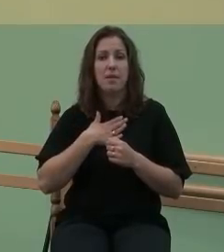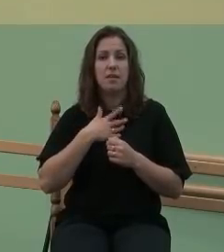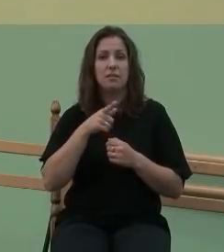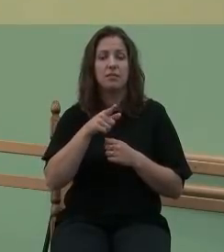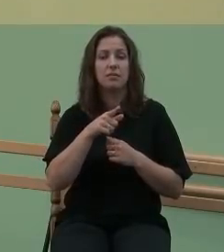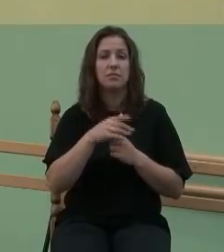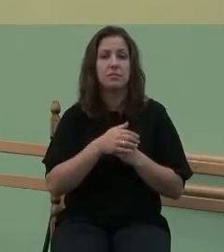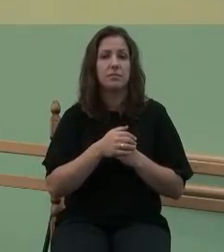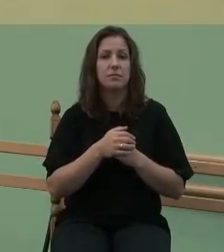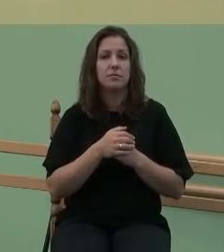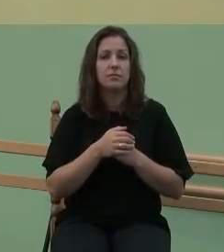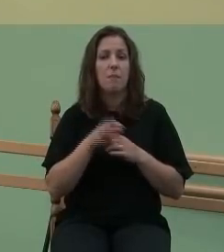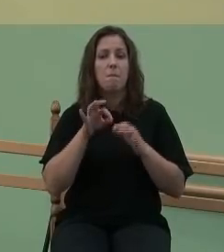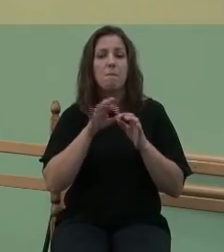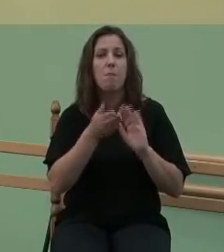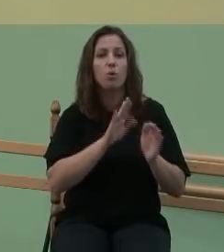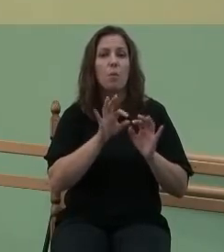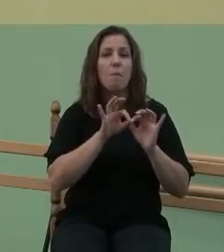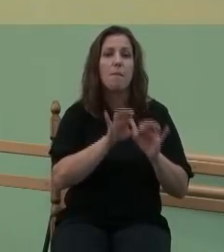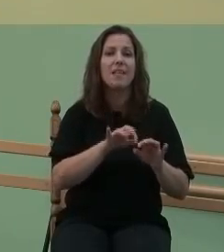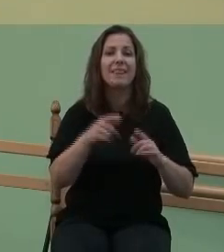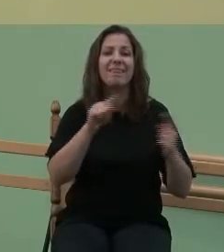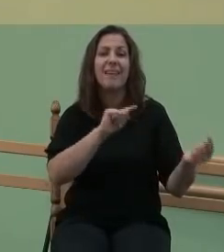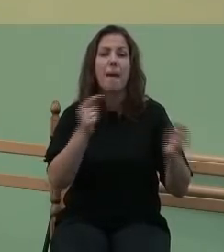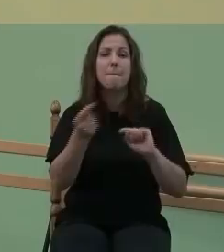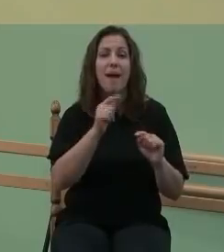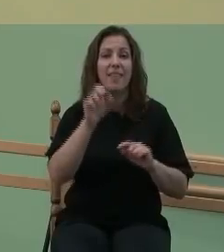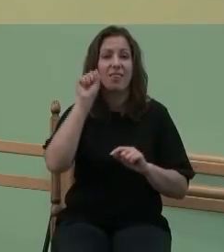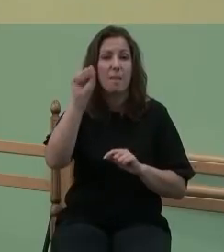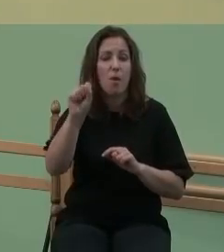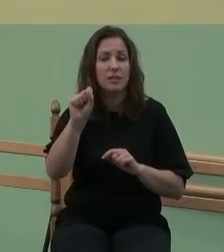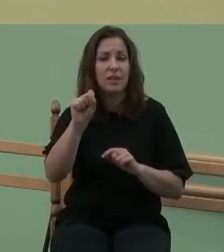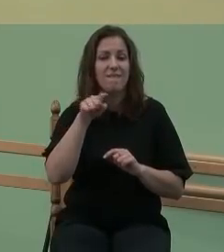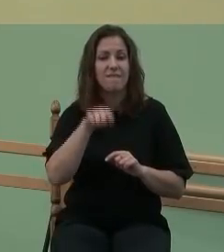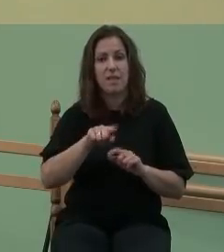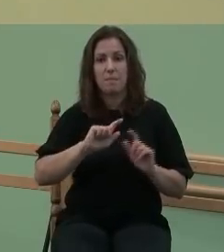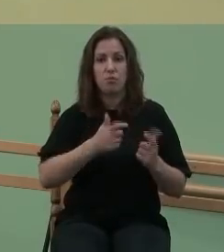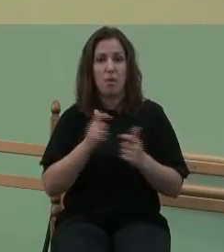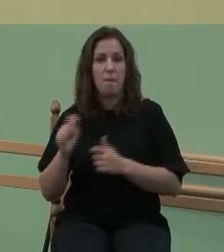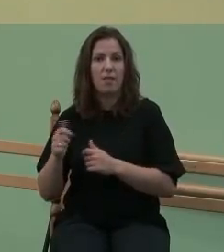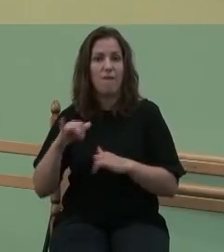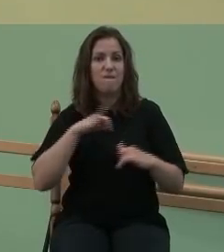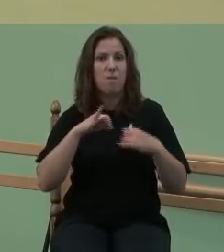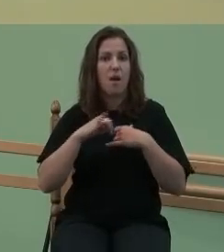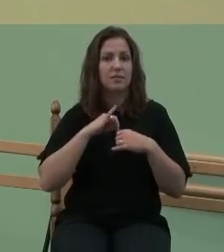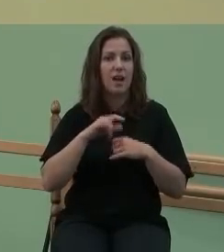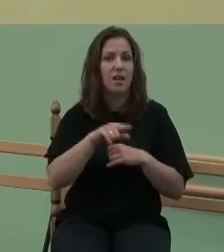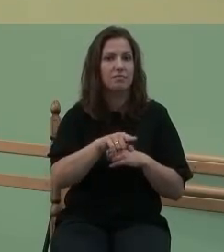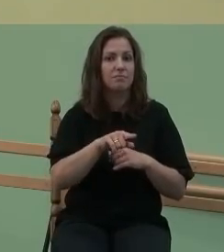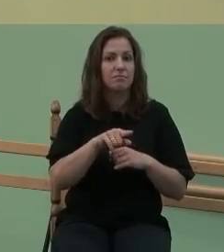pozór prowadzenia debaty demokratycznej, wtedy w takim wypadku władza przybiera